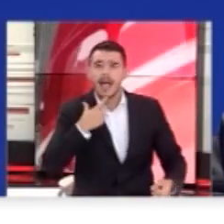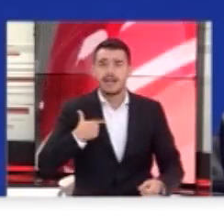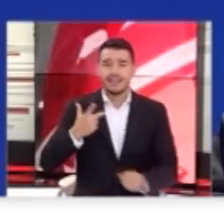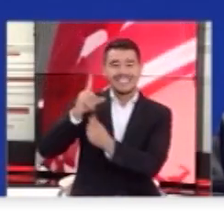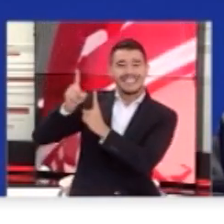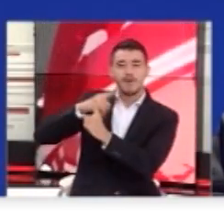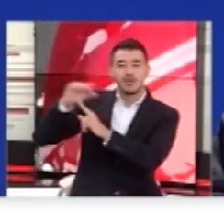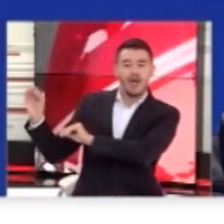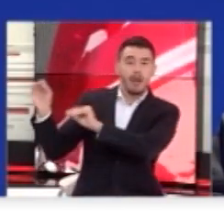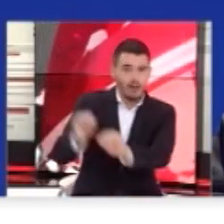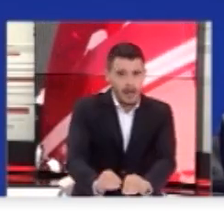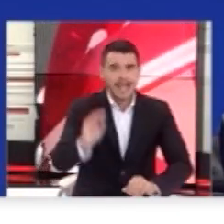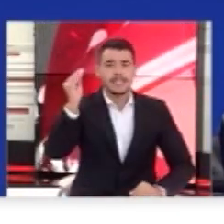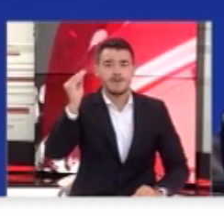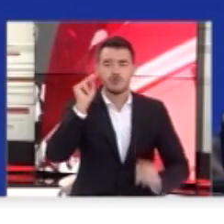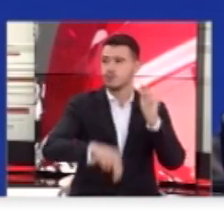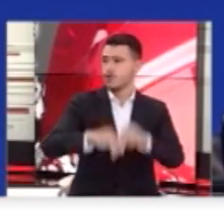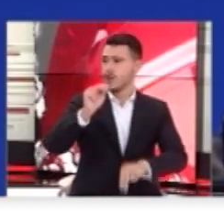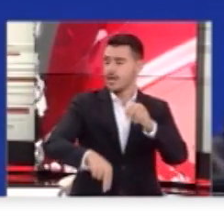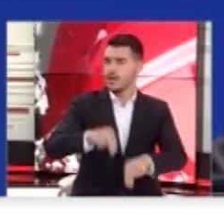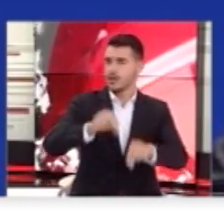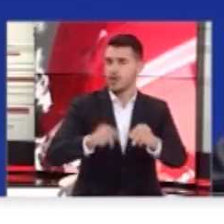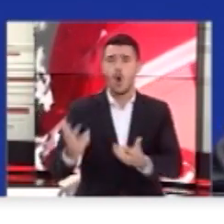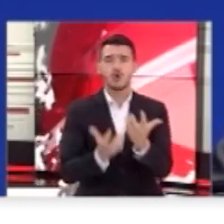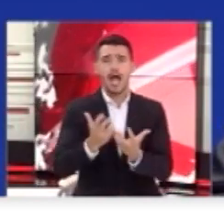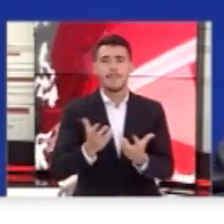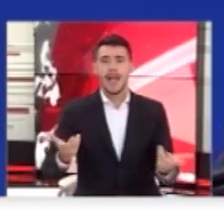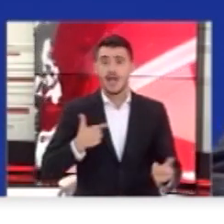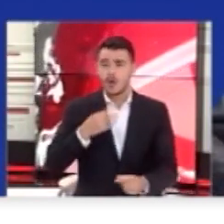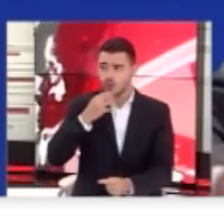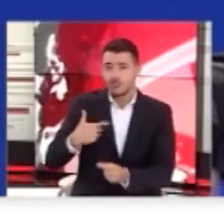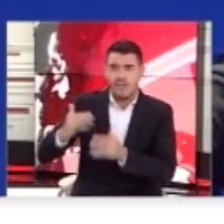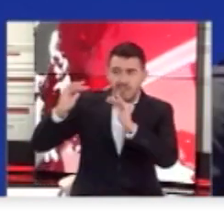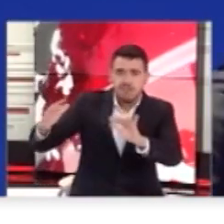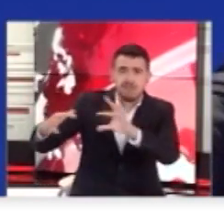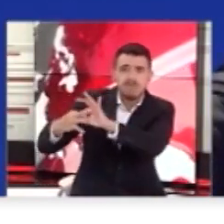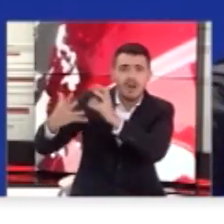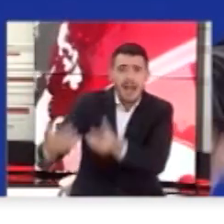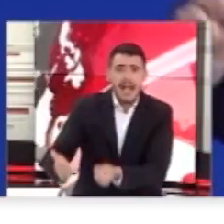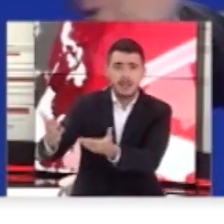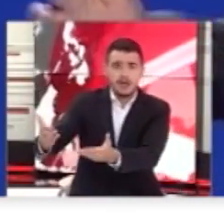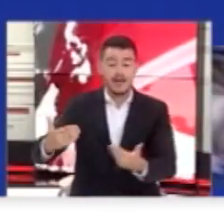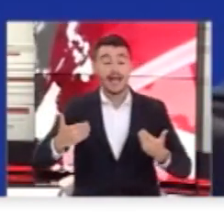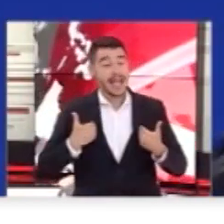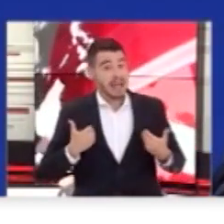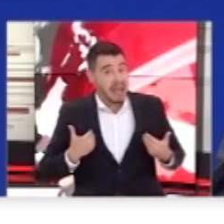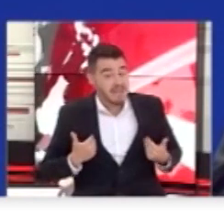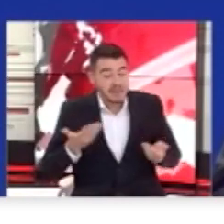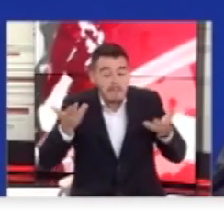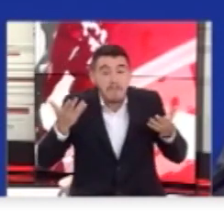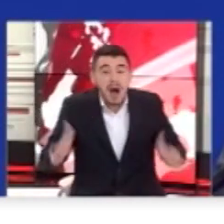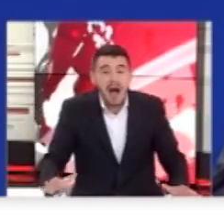ψηφίσει. Εμείς αξιοποιήσαμε όλα τα κοινοβουλευτικά εργαλεία που είχαμε στη διάθεσή μας, συμπεριλαμβανομένης και της πρότασης